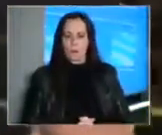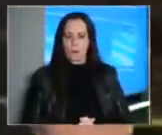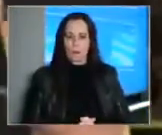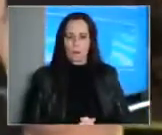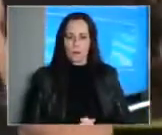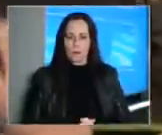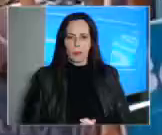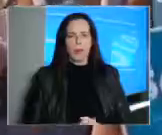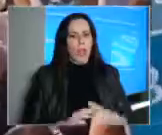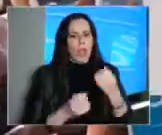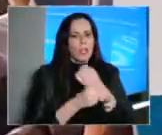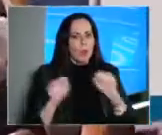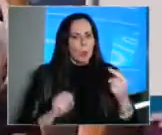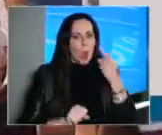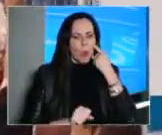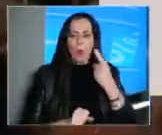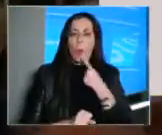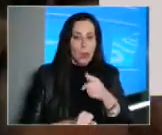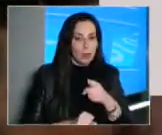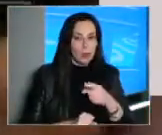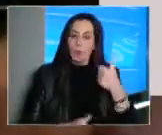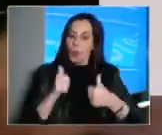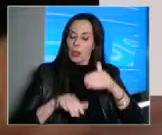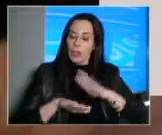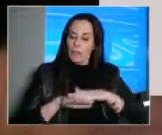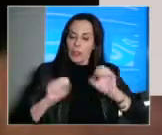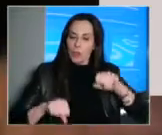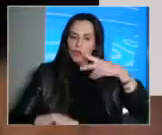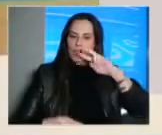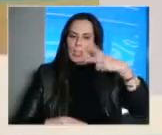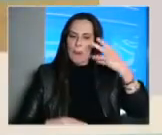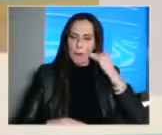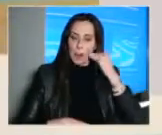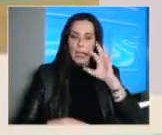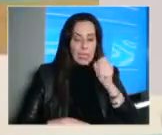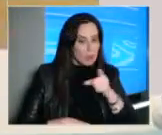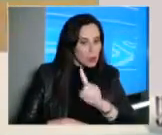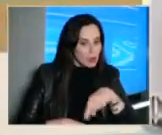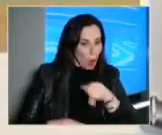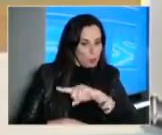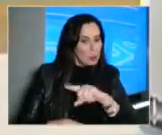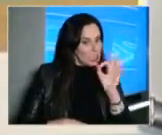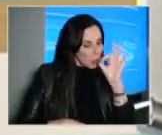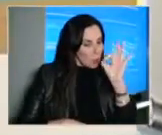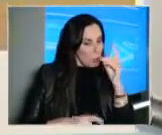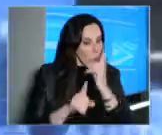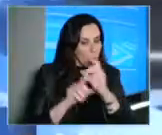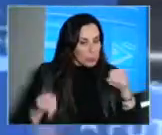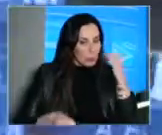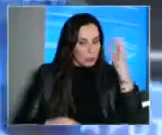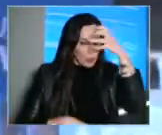that. עוד ועוד דמוקרטים בולטים מכריזים כי התמודדו על הנשיאות עוד שנתיים. האם למישהו מהם יש סיכוי מול